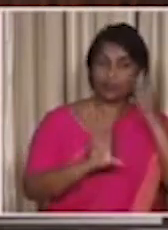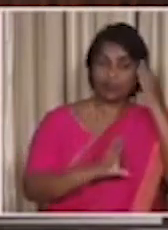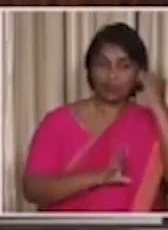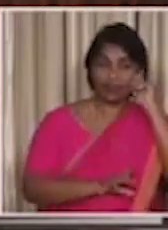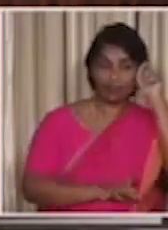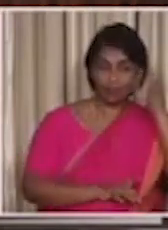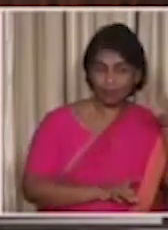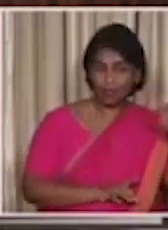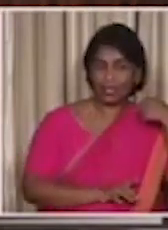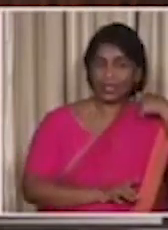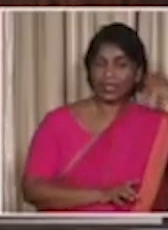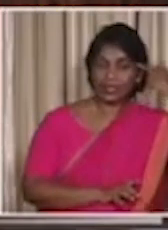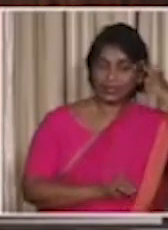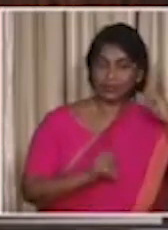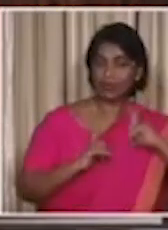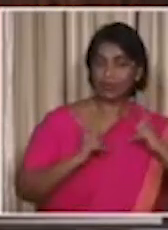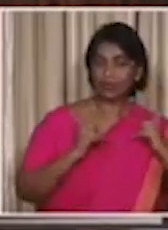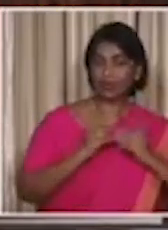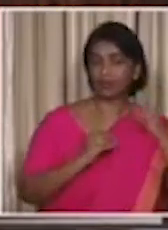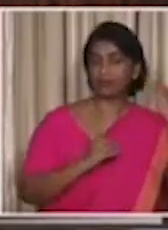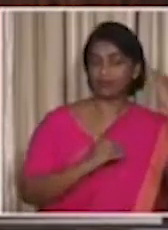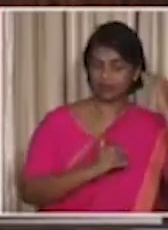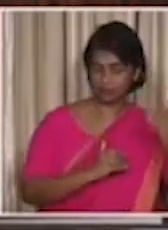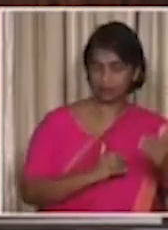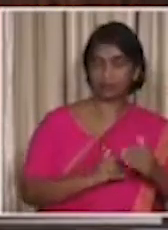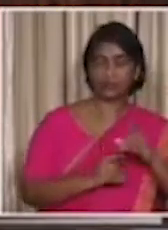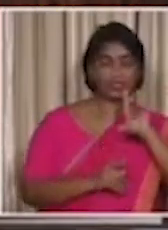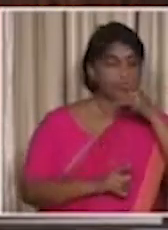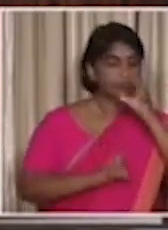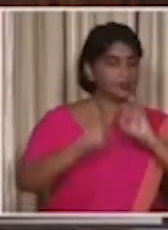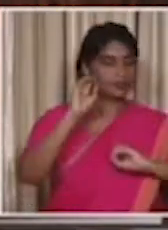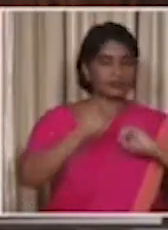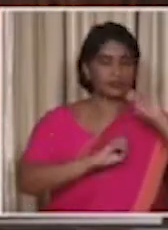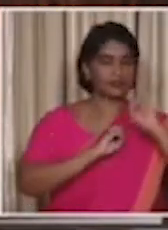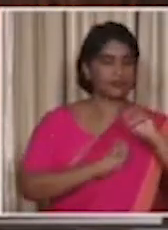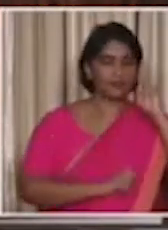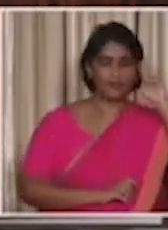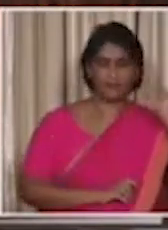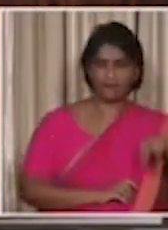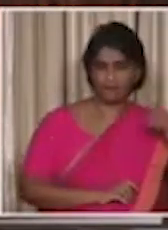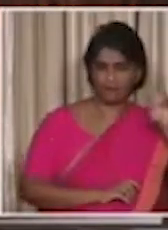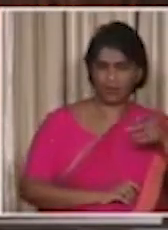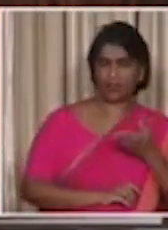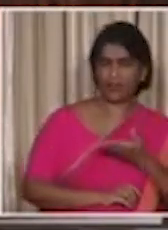තුළ අනාගතය ගැන 100%ක විශ්වාසයක් තිබෙනවද?